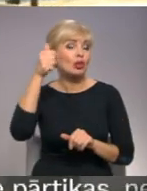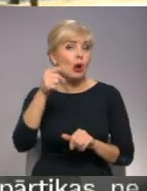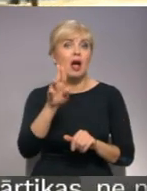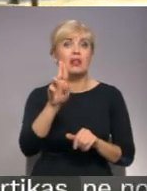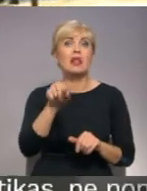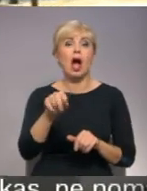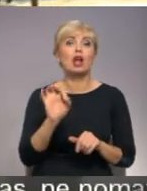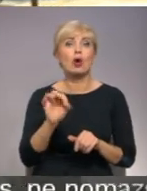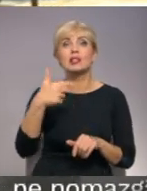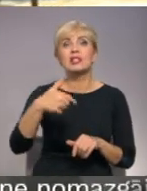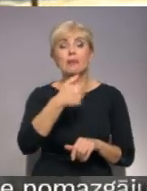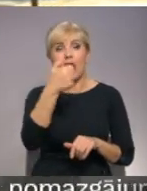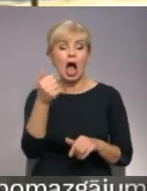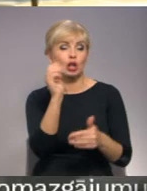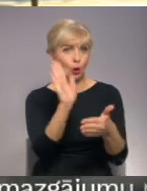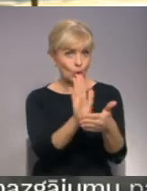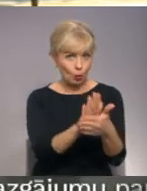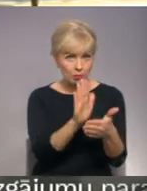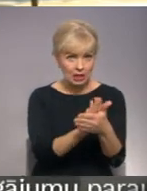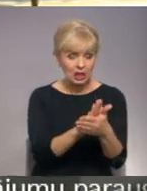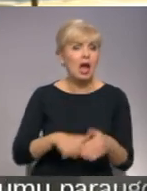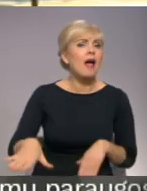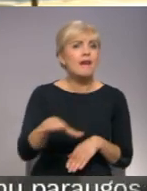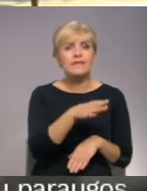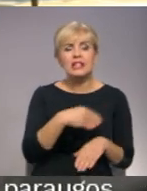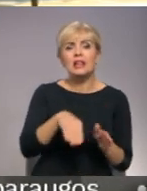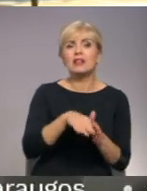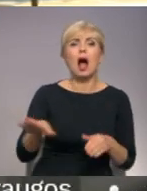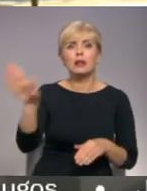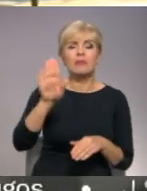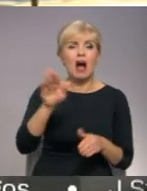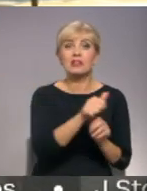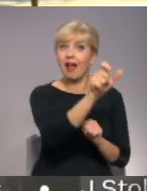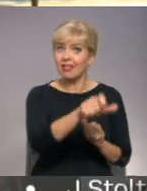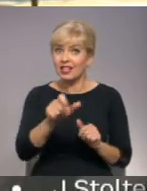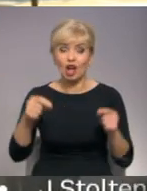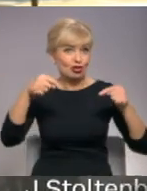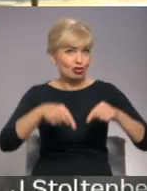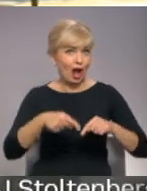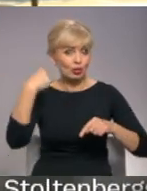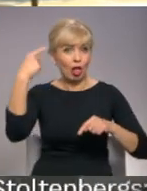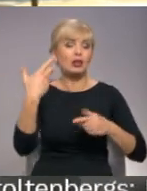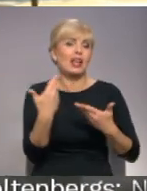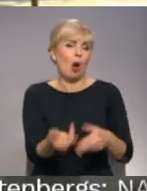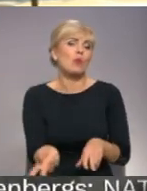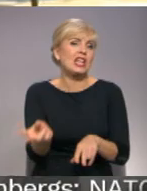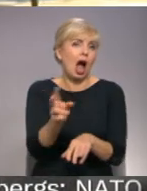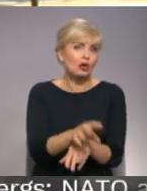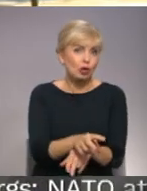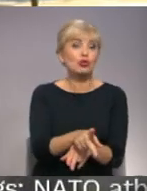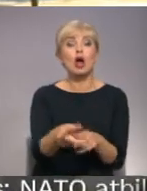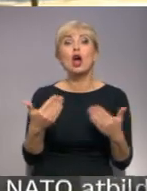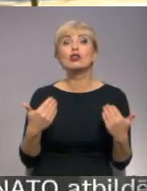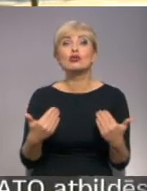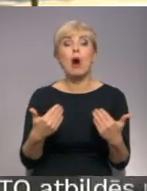NATO 70 gadu jubilejai. Visi NATO dalībvalstu līderi šeit Londonā jau ir ieradušies un arī